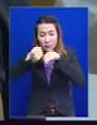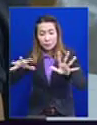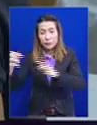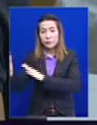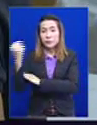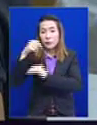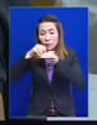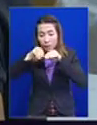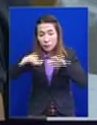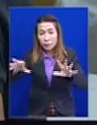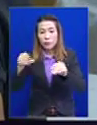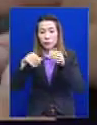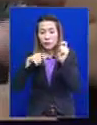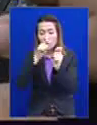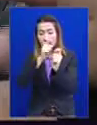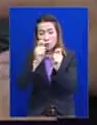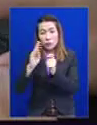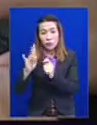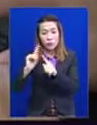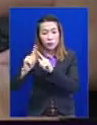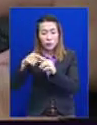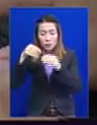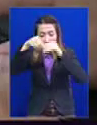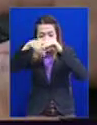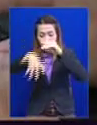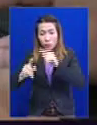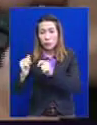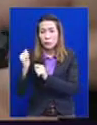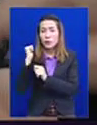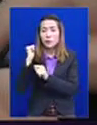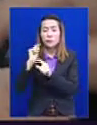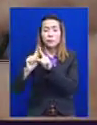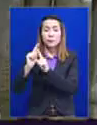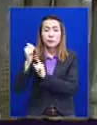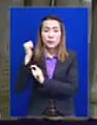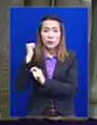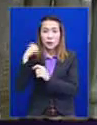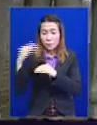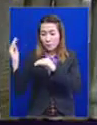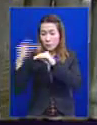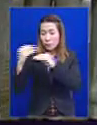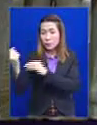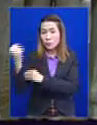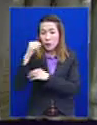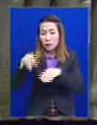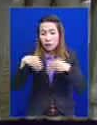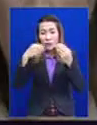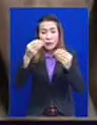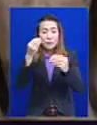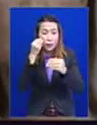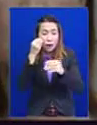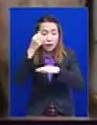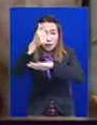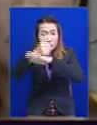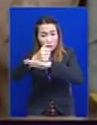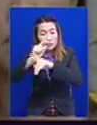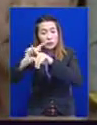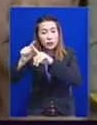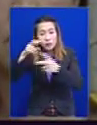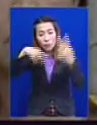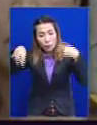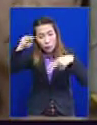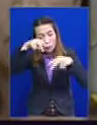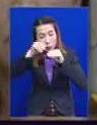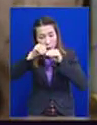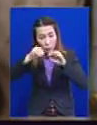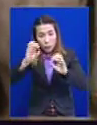ขอให้องค์กรปกครองส่วนท้องถิ่นนั้นยังอยู่ใต้บริบทเดิมที่มีอยู่ควรเพิ่มอำนาจให้กับกำนันผู้ใหญ่บ้านให้มีภารกิจให้ชัดเจ